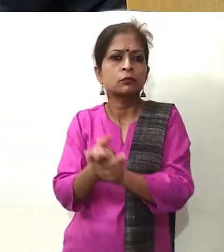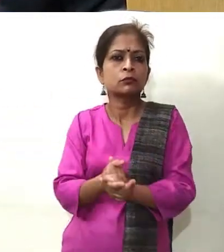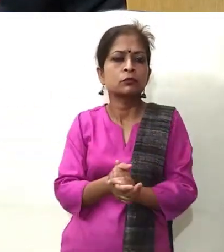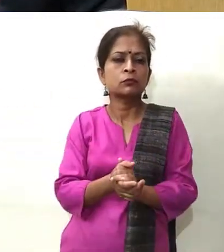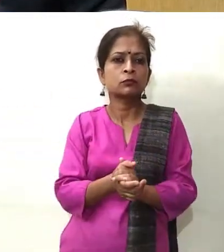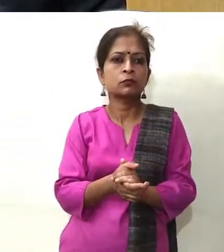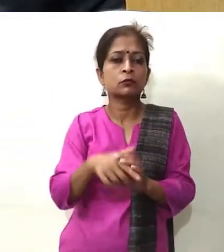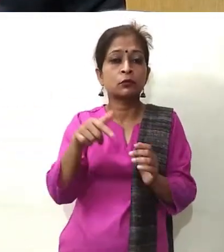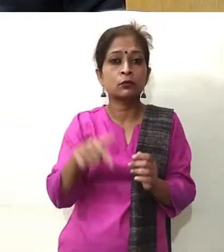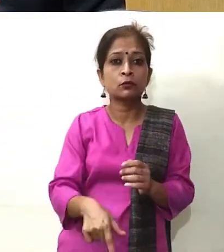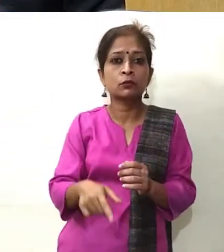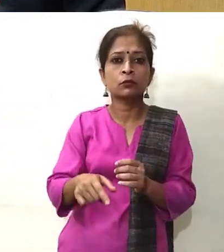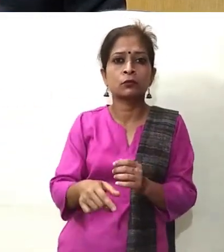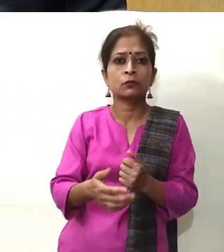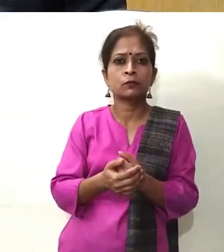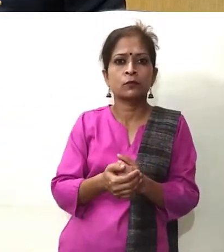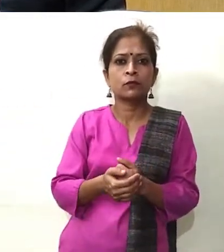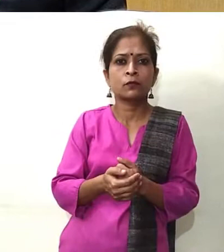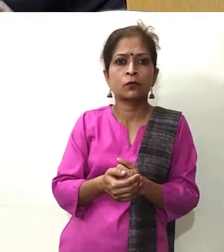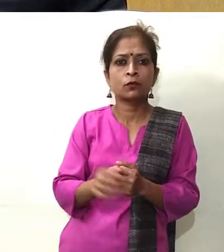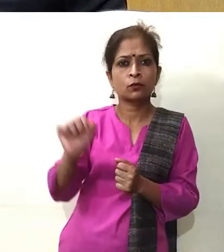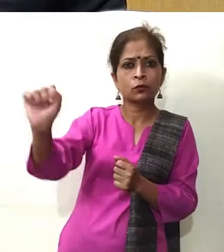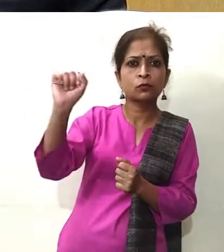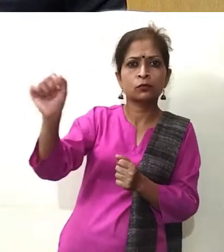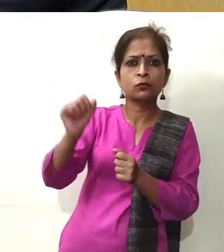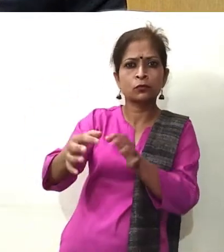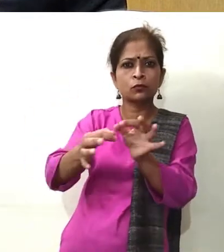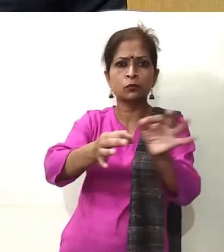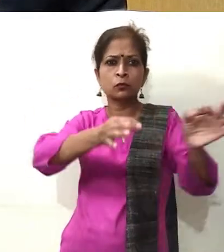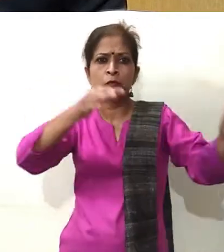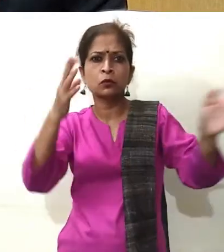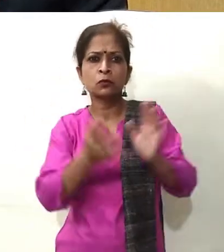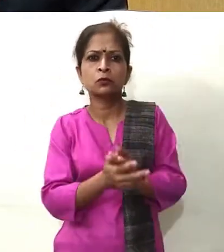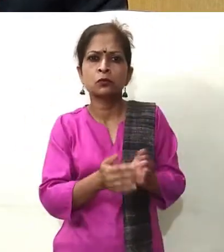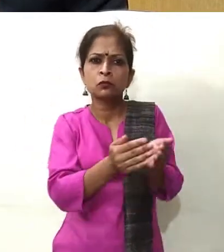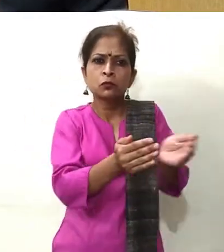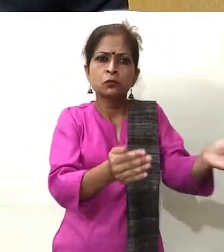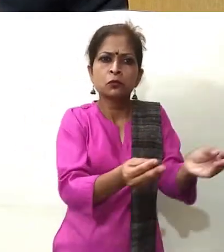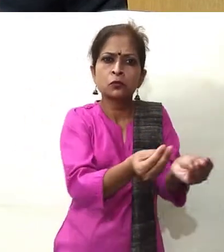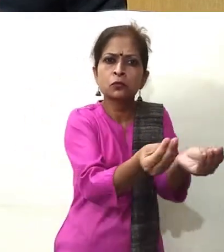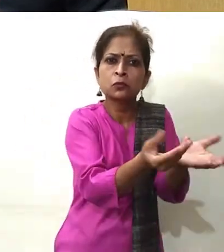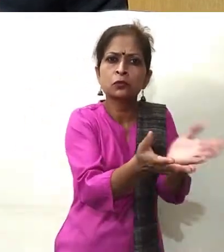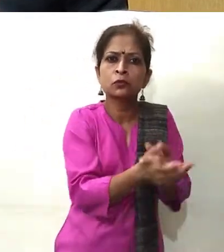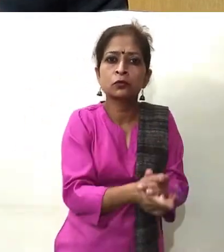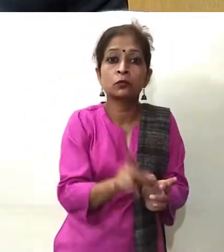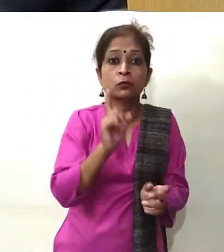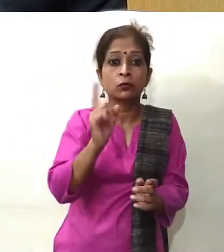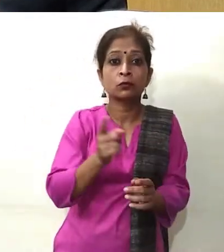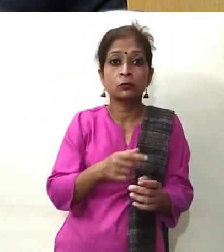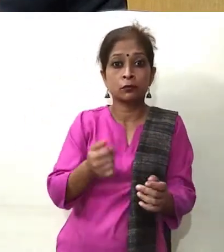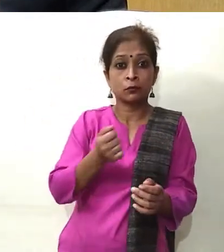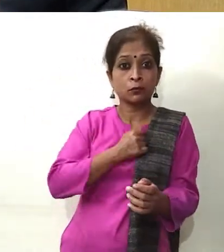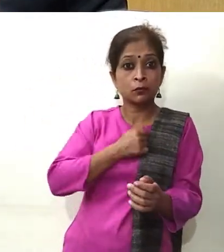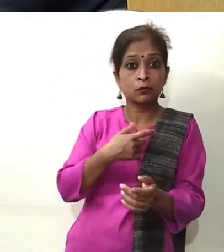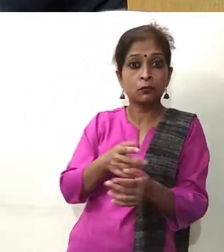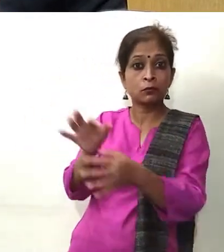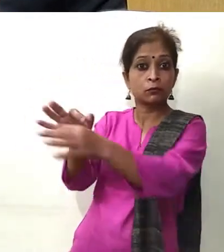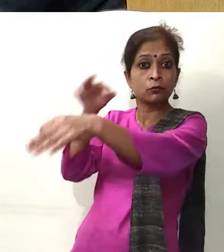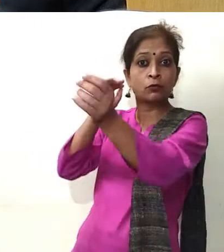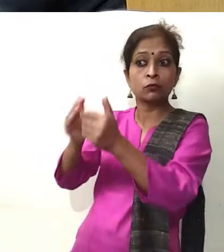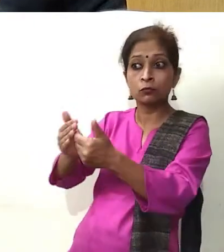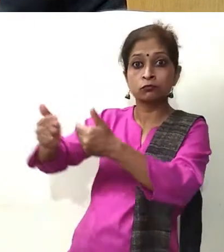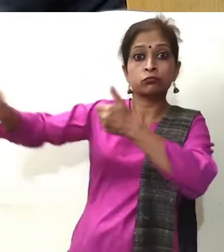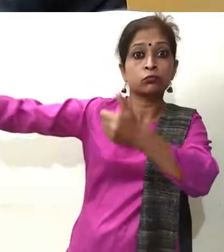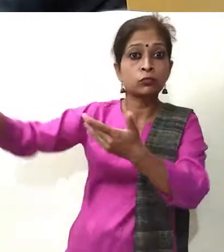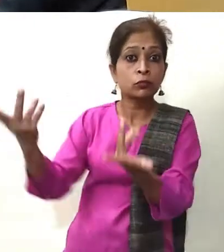जबकि उसके वाणों से तो मेरा रथ कुछ ही मीटर पीछे जा रहा था और मेरे वाणों से कई गज पीछे जा रहा था उसका रथ। तो